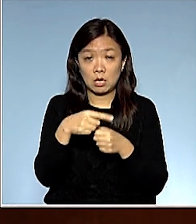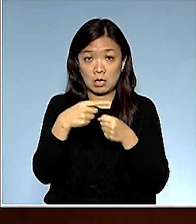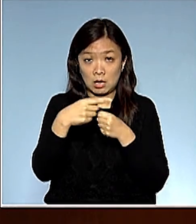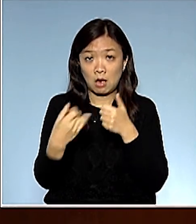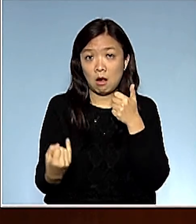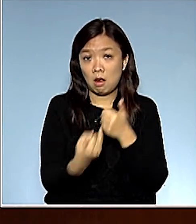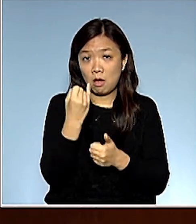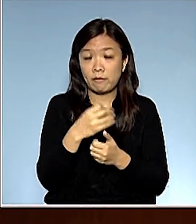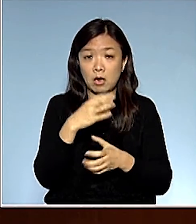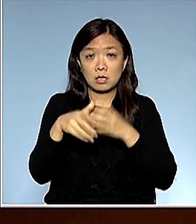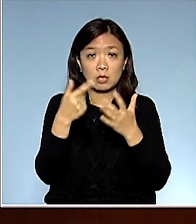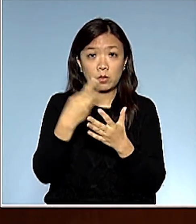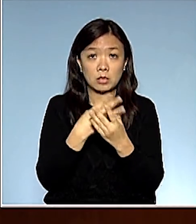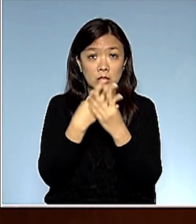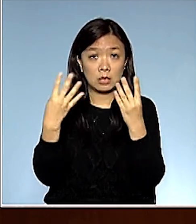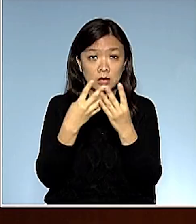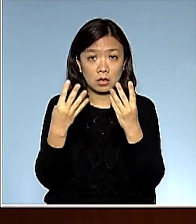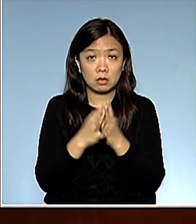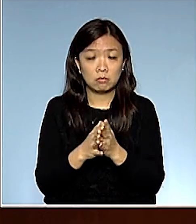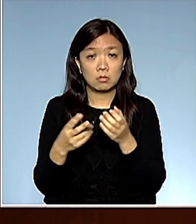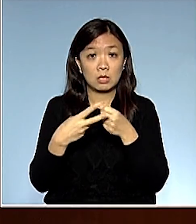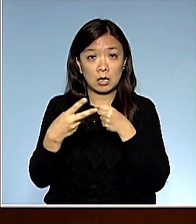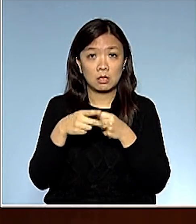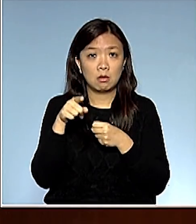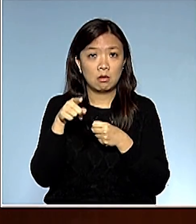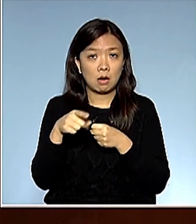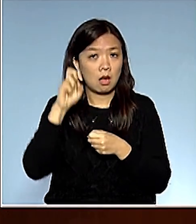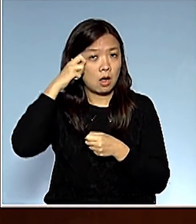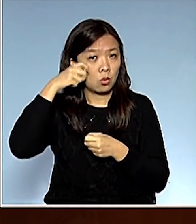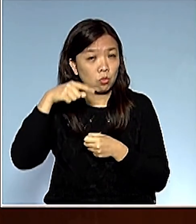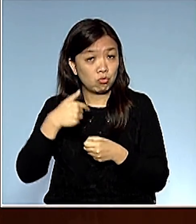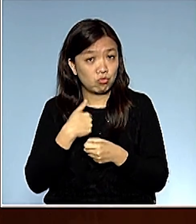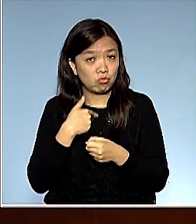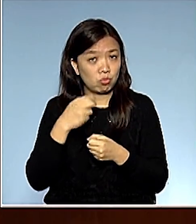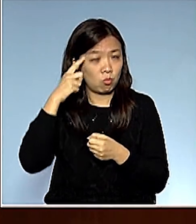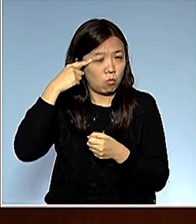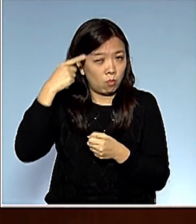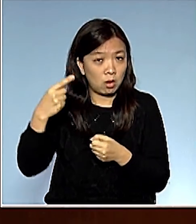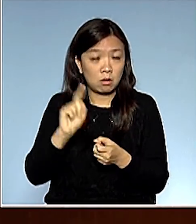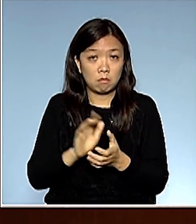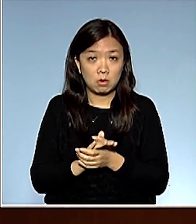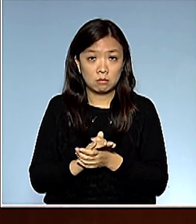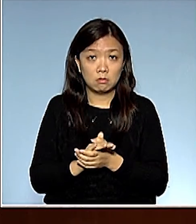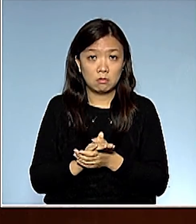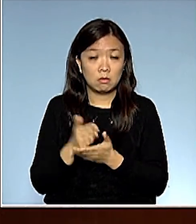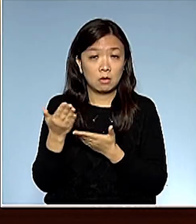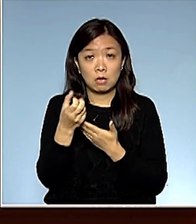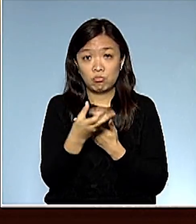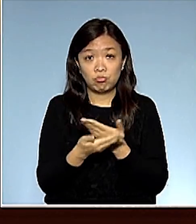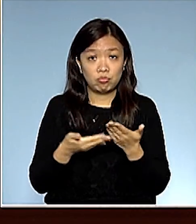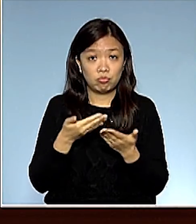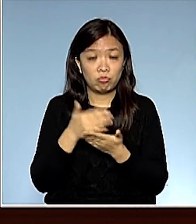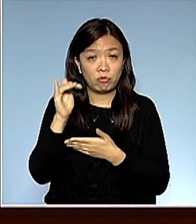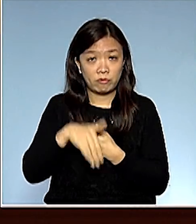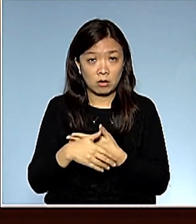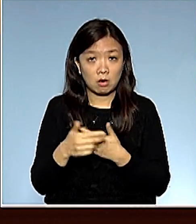第44條；第二樣嘢，你是猜測我的動機。請你回來這個辯論好嗎？ 我不是猜測你的動